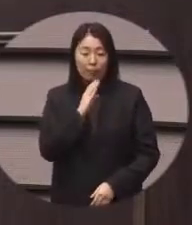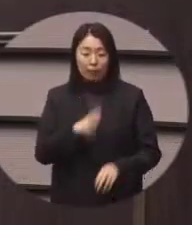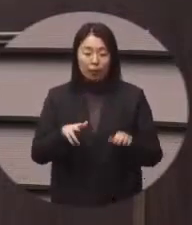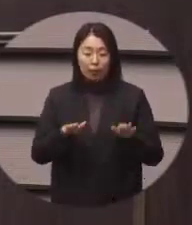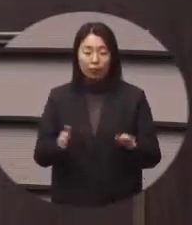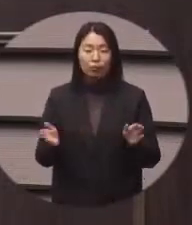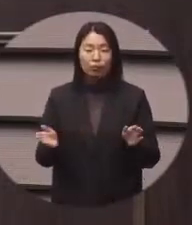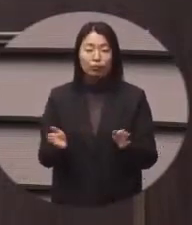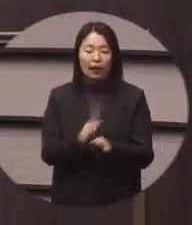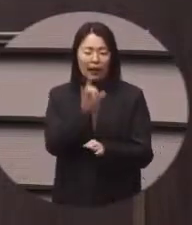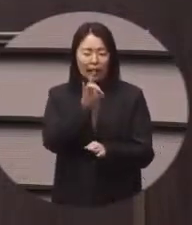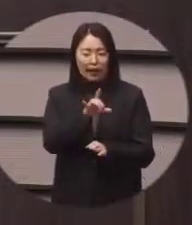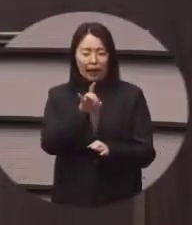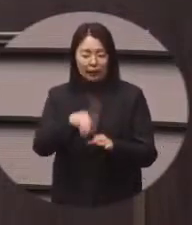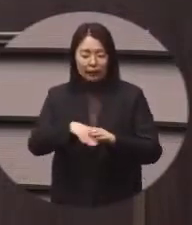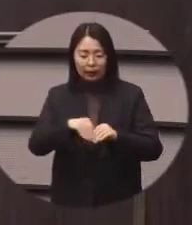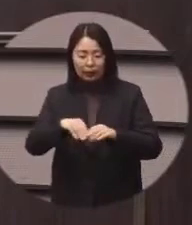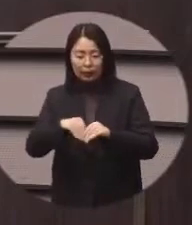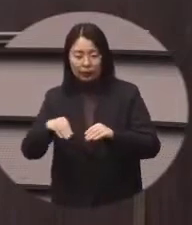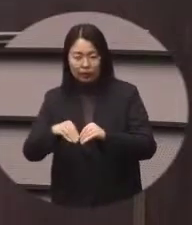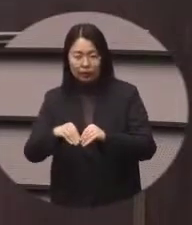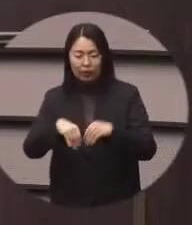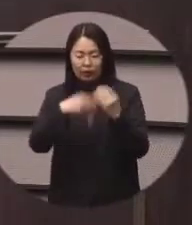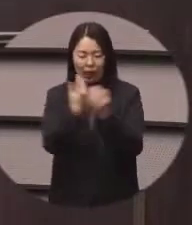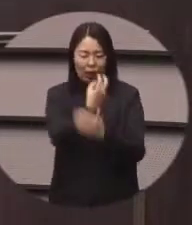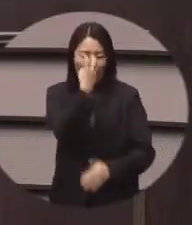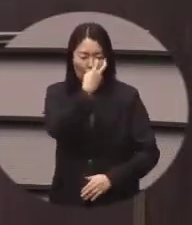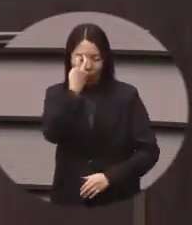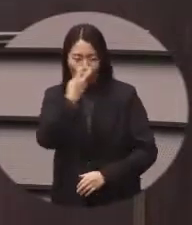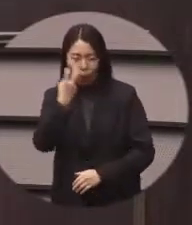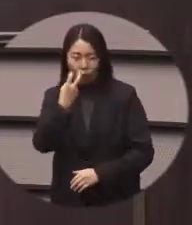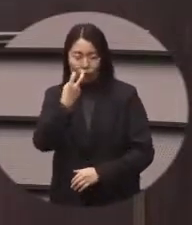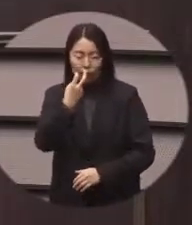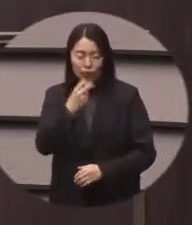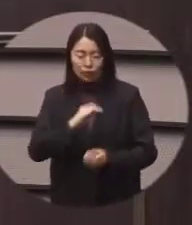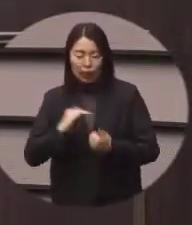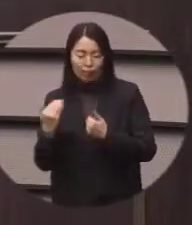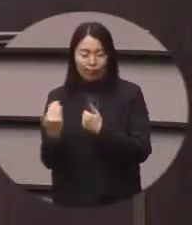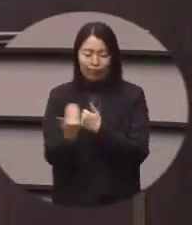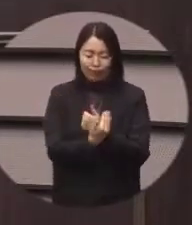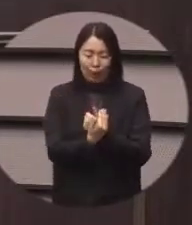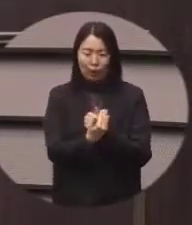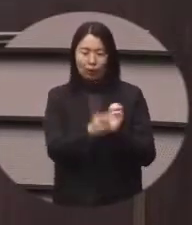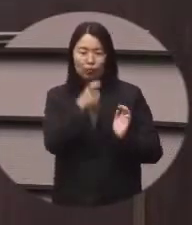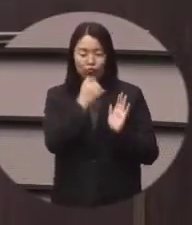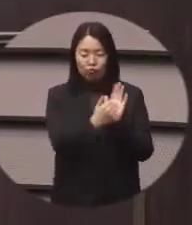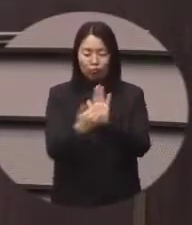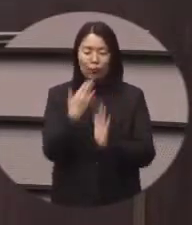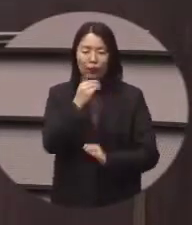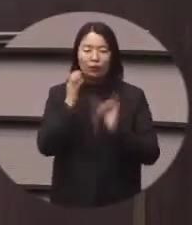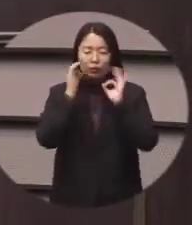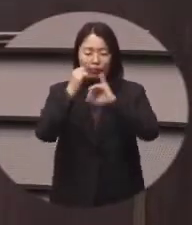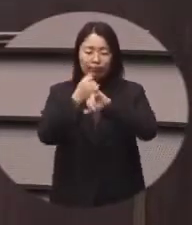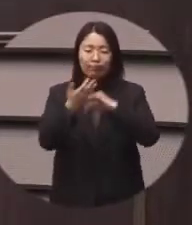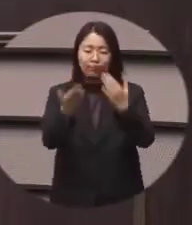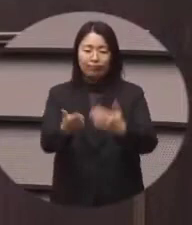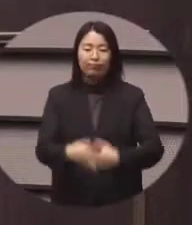현장에서부터 하나에서 열까지 꼼꼼히 챙기고 빈틈없이 보강해 나가도록 하겠습니다.